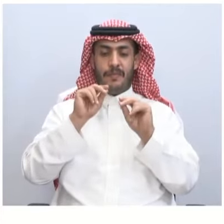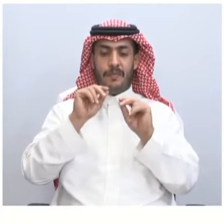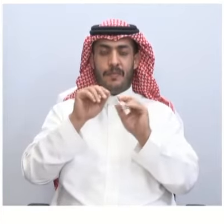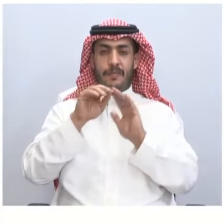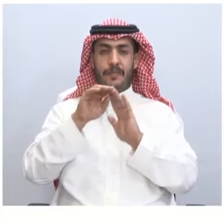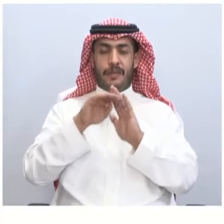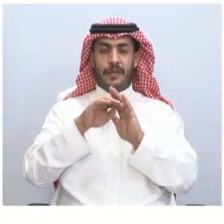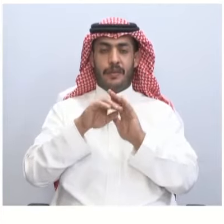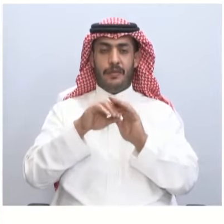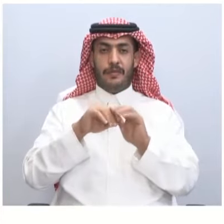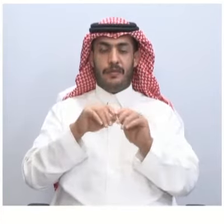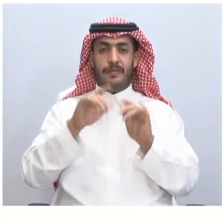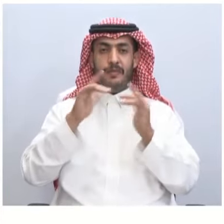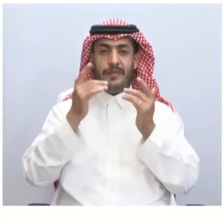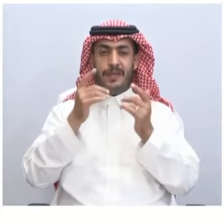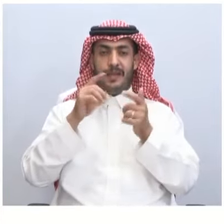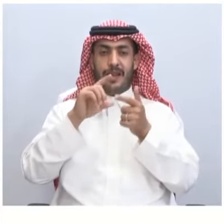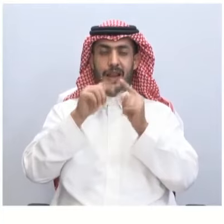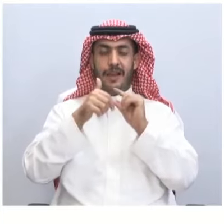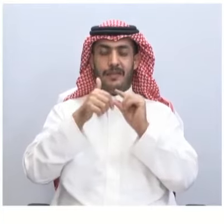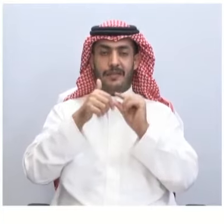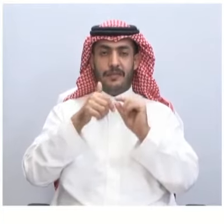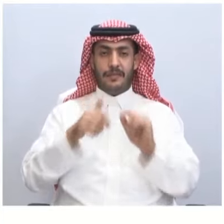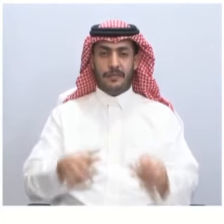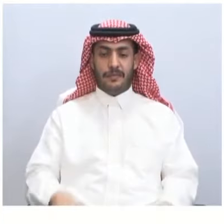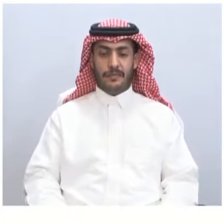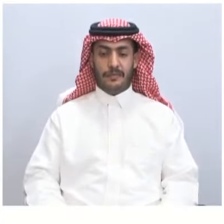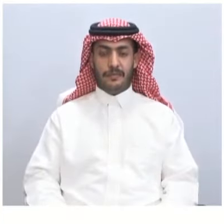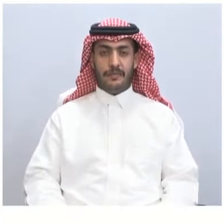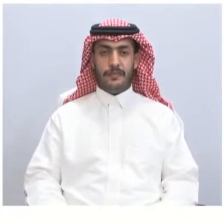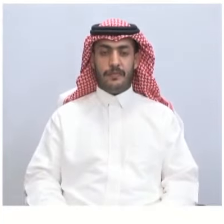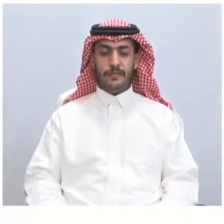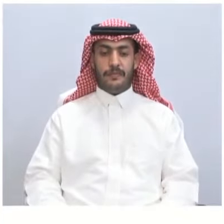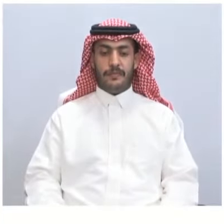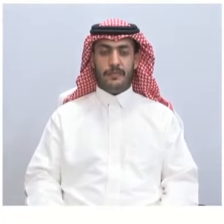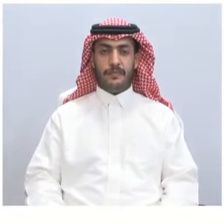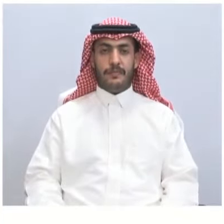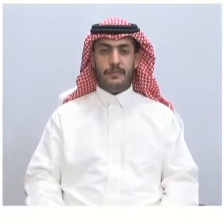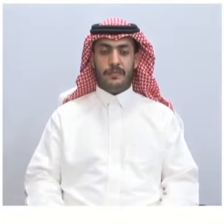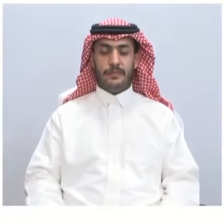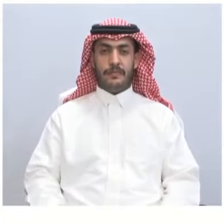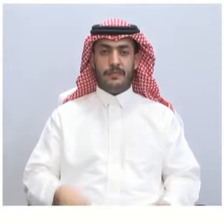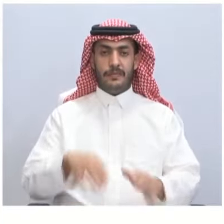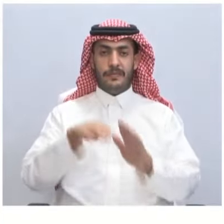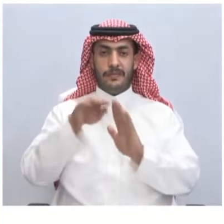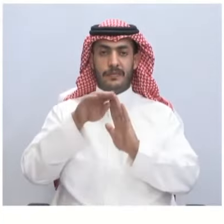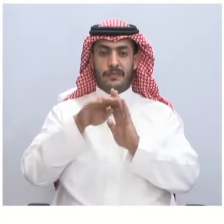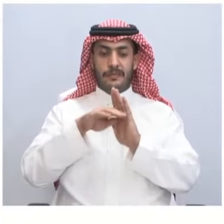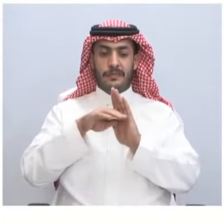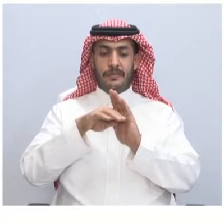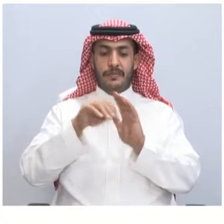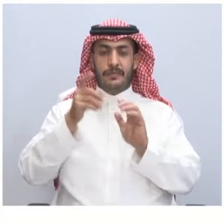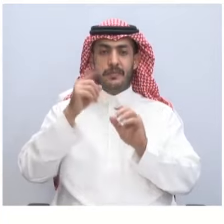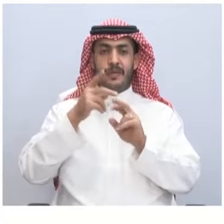تتميز دول مجلس التعاون لدول الخليج العربيه بموقعها الاستراتيجي